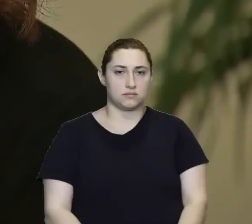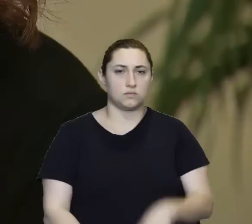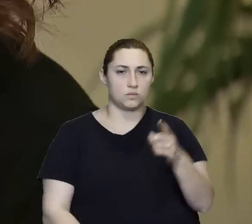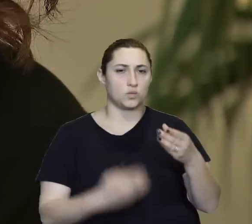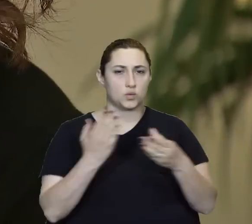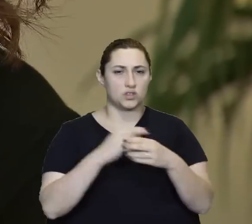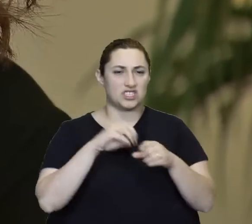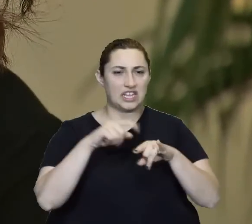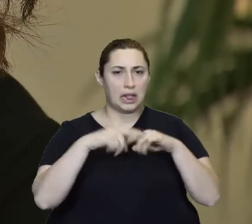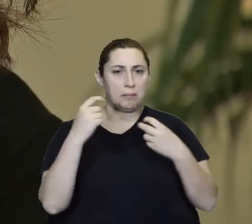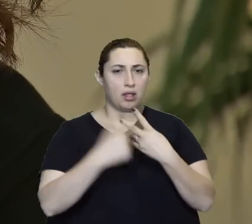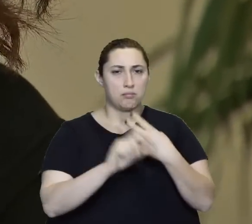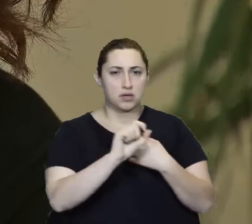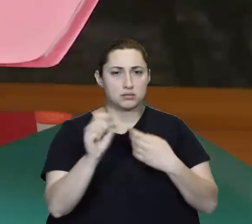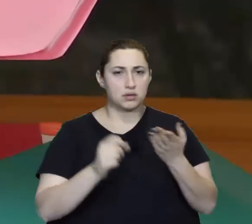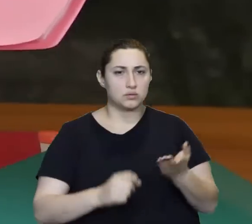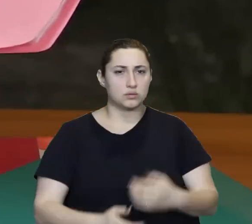Hilmi'nin dosyasını eline aldı.